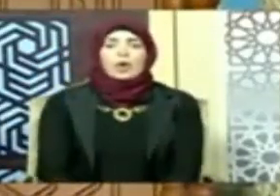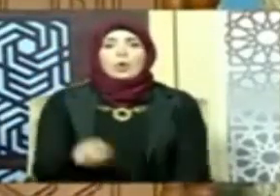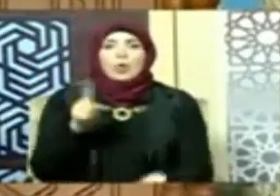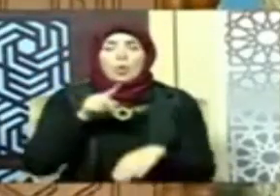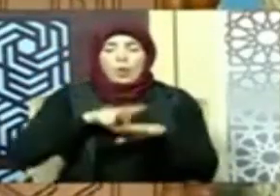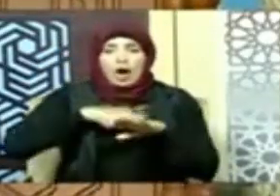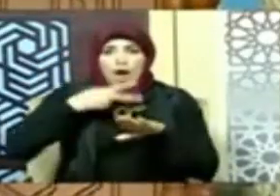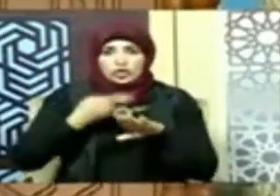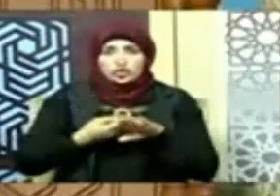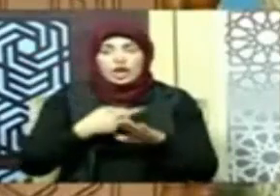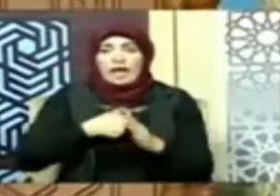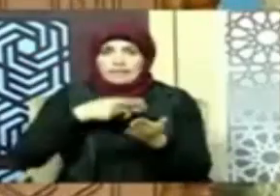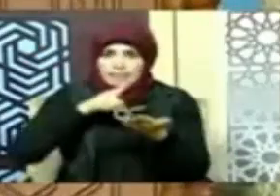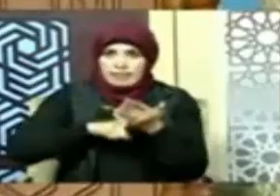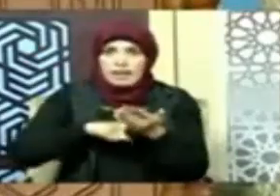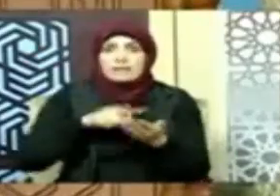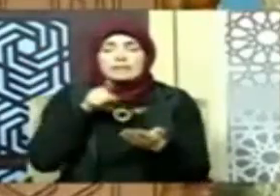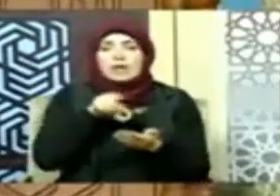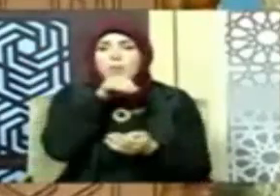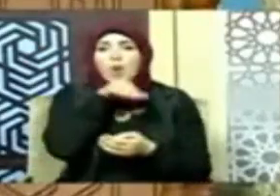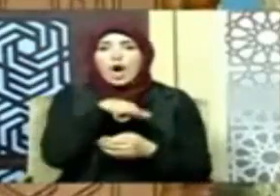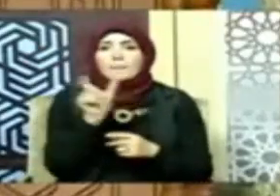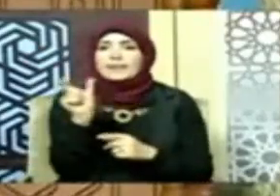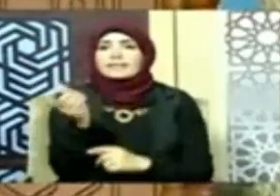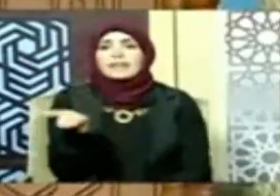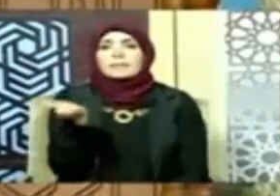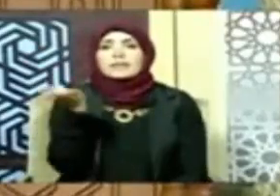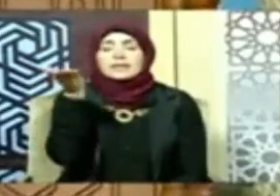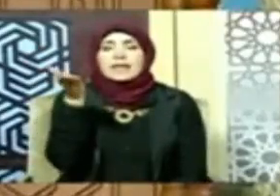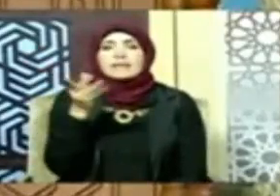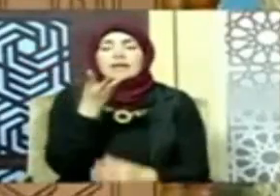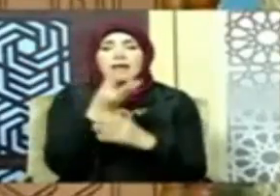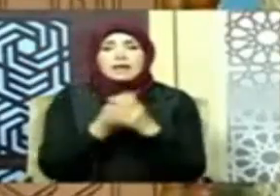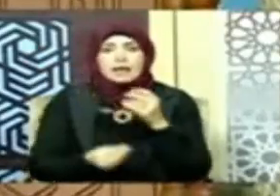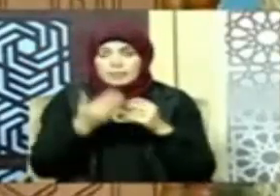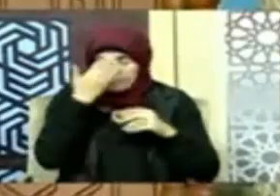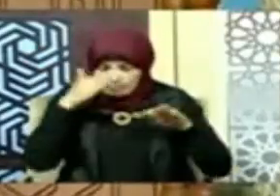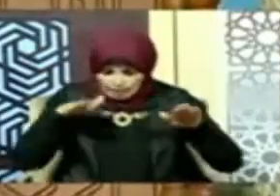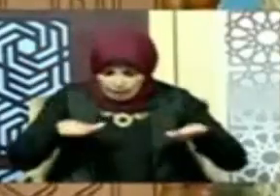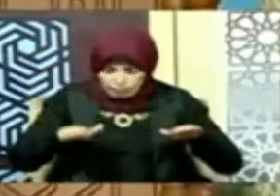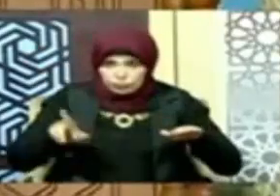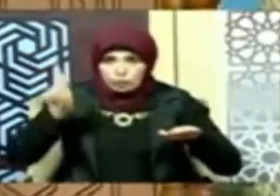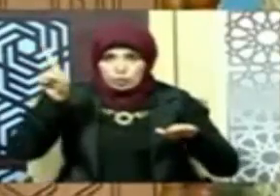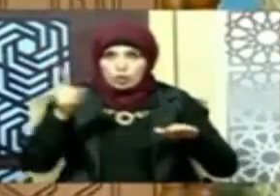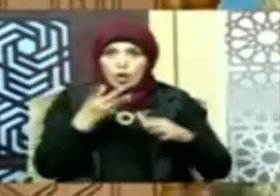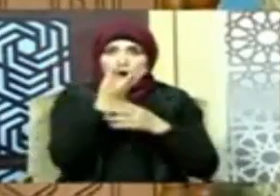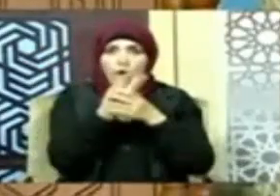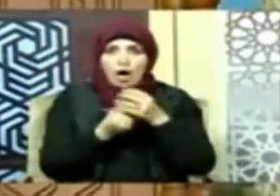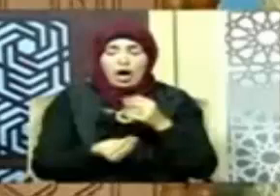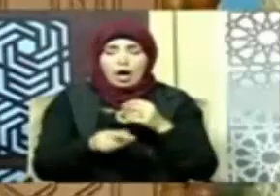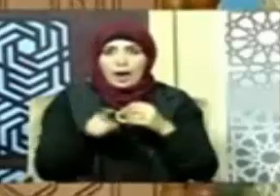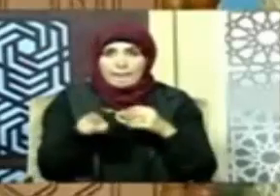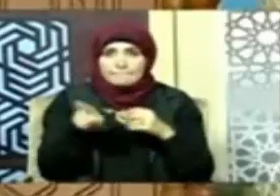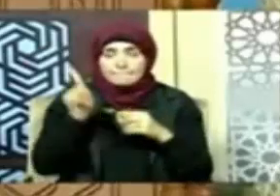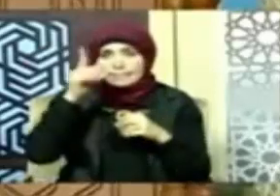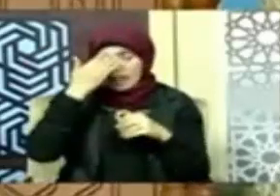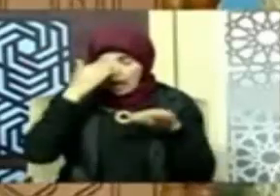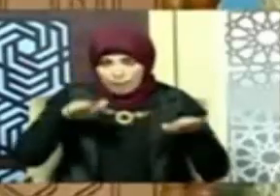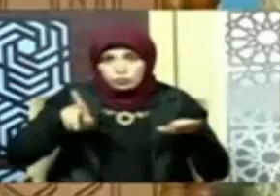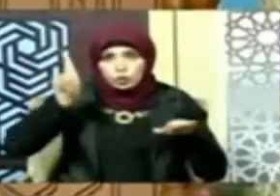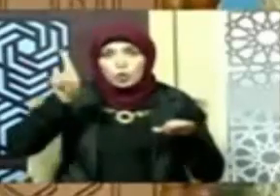وأشهد أن سيدنا ونبينا محمد بن عبد الله عبد الله